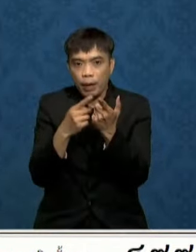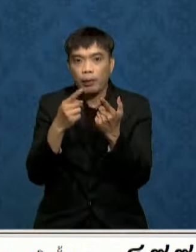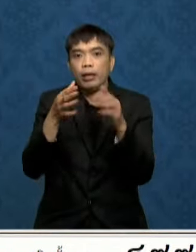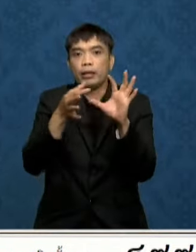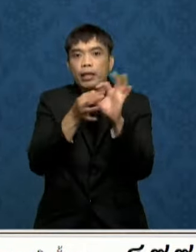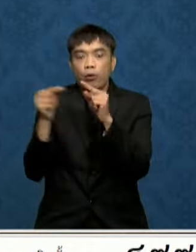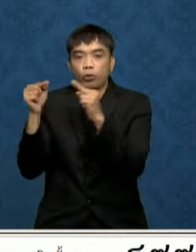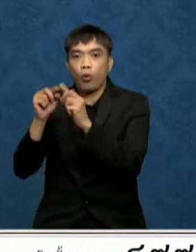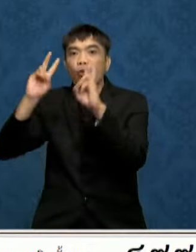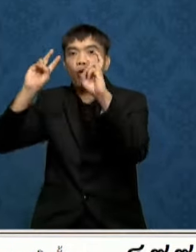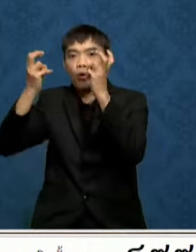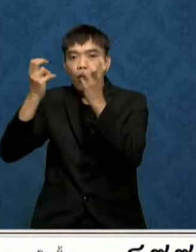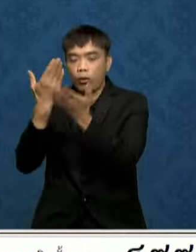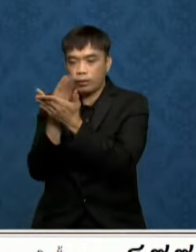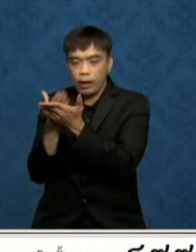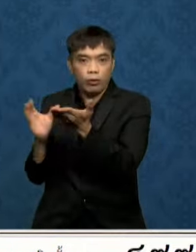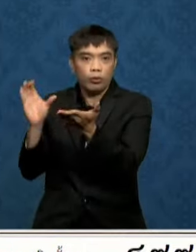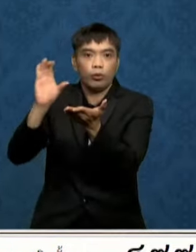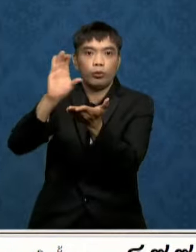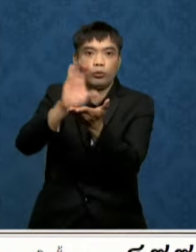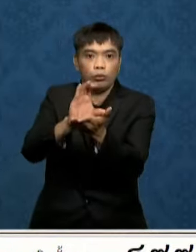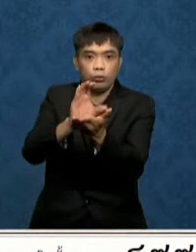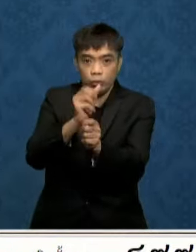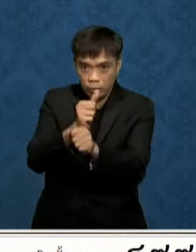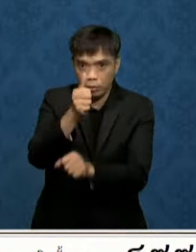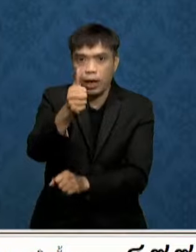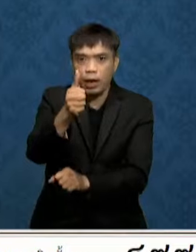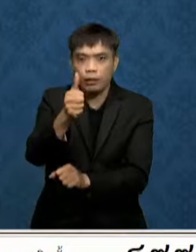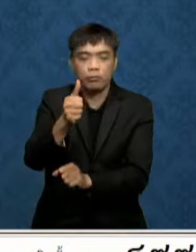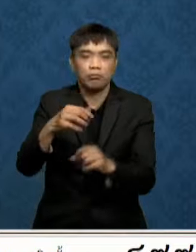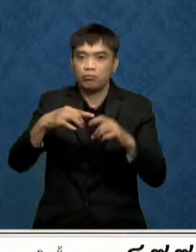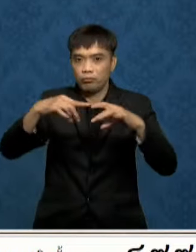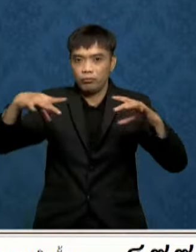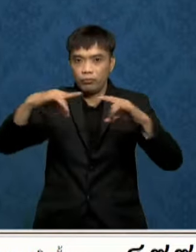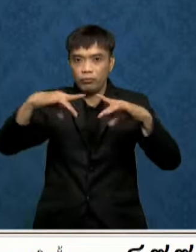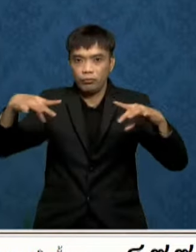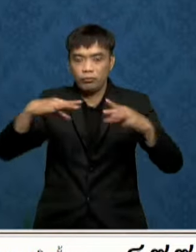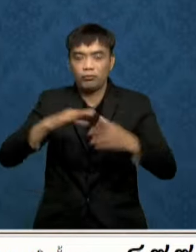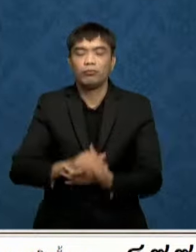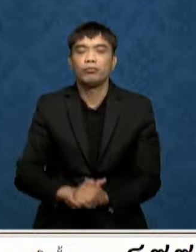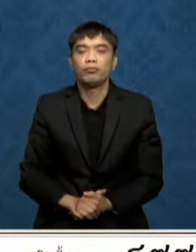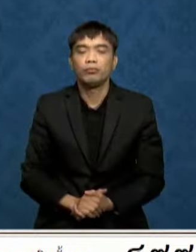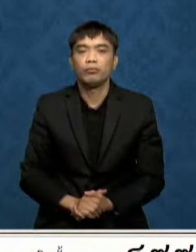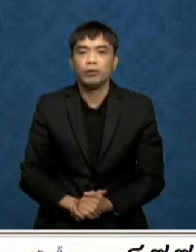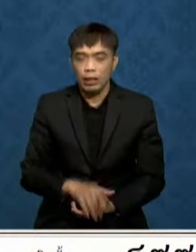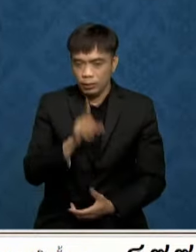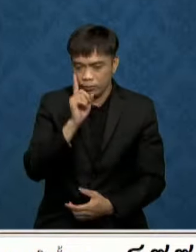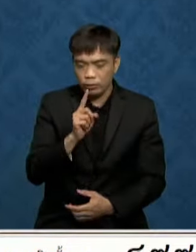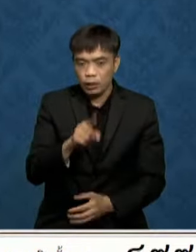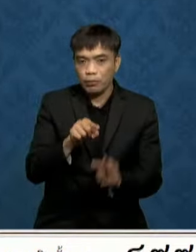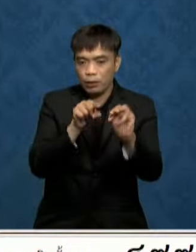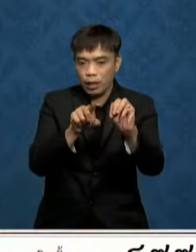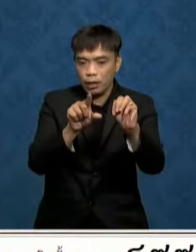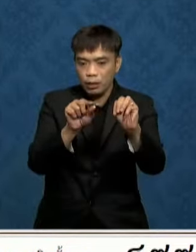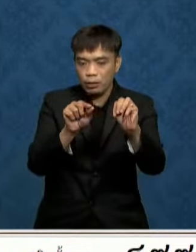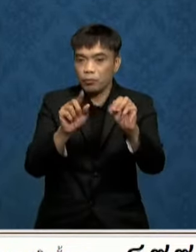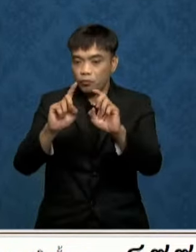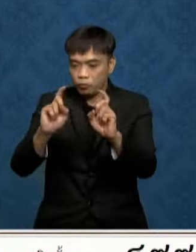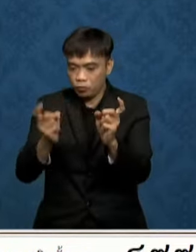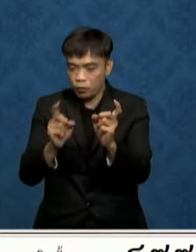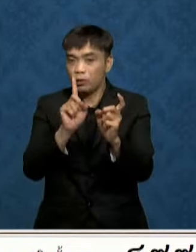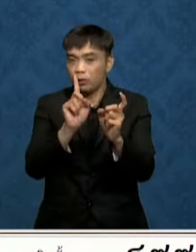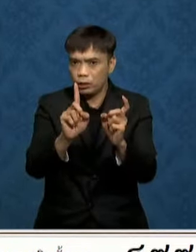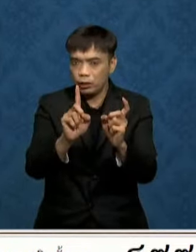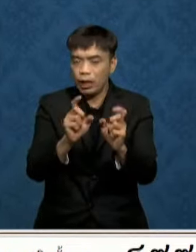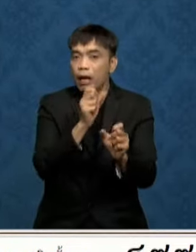ทุนได้เนี่ยฉันคิดว่ามันเกินเลยไปมากค่ะจริงๆแล้วเนี่ยมาตรา 20วง 1เนี่ยไม่